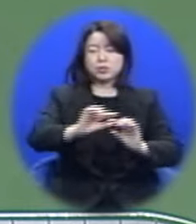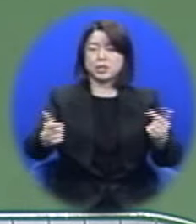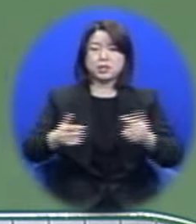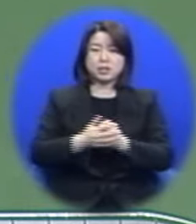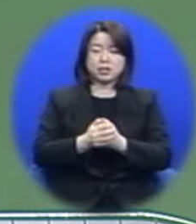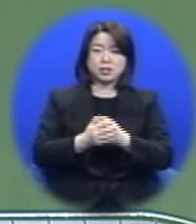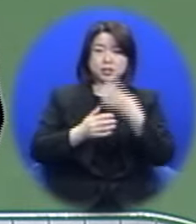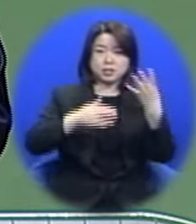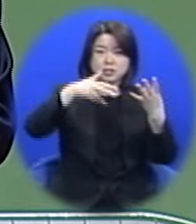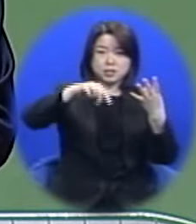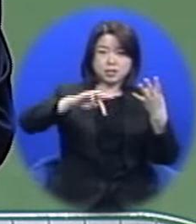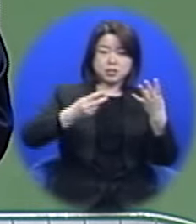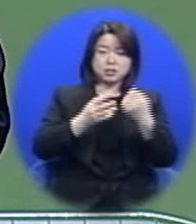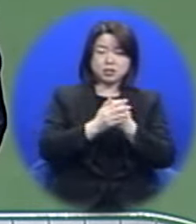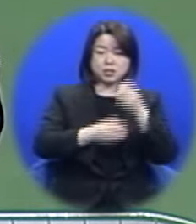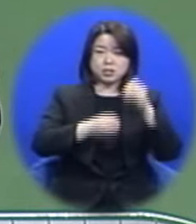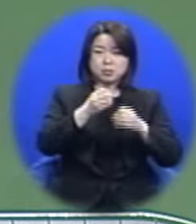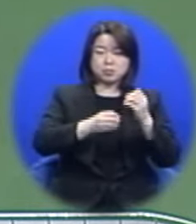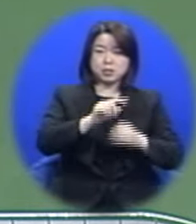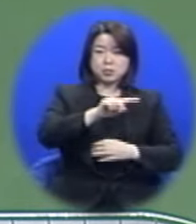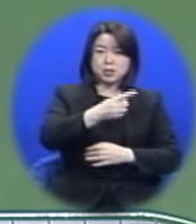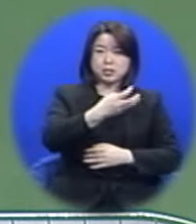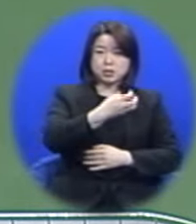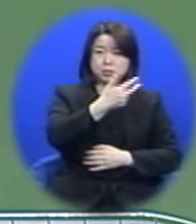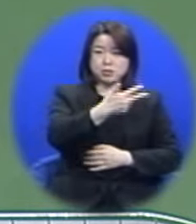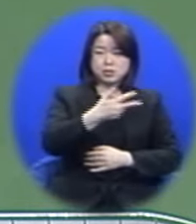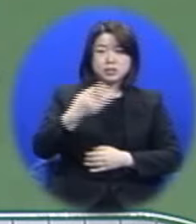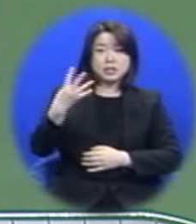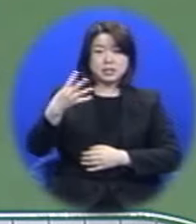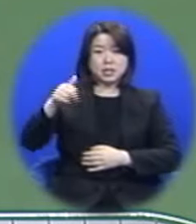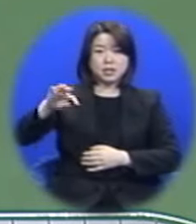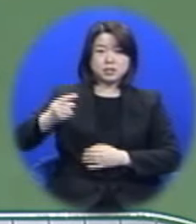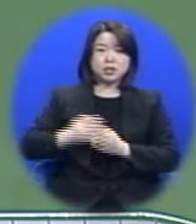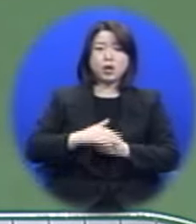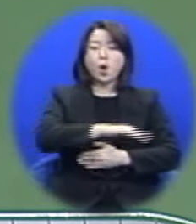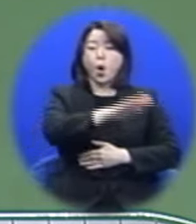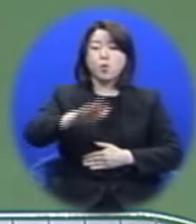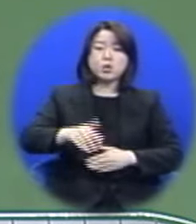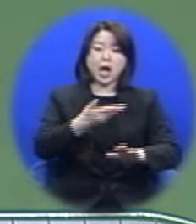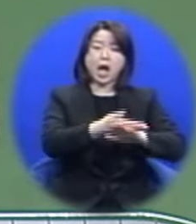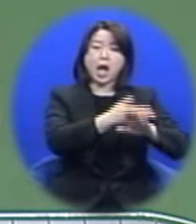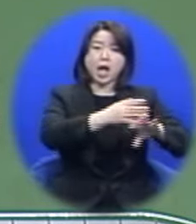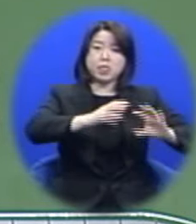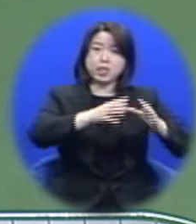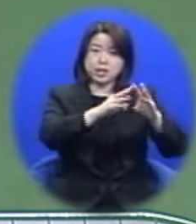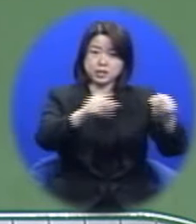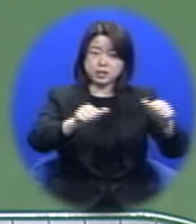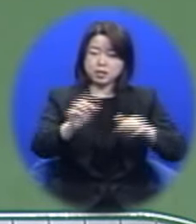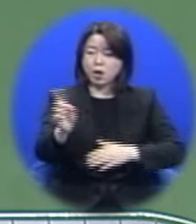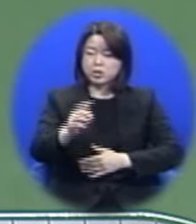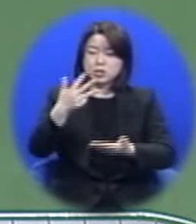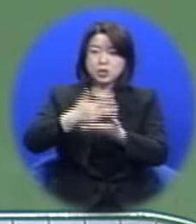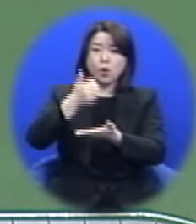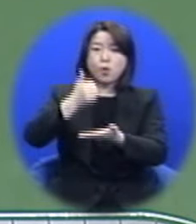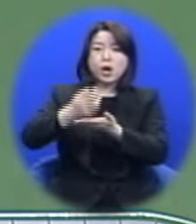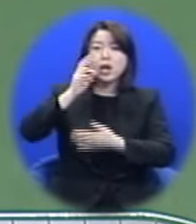4절, 시편 137편 4절에 우리가 이방 땅에서 어찌 여호와의 노래를